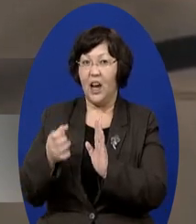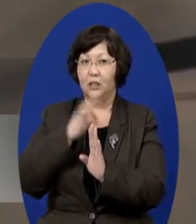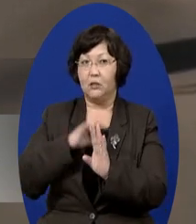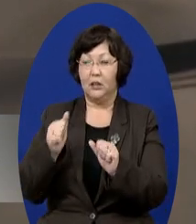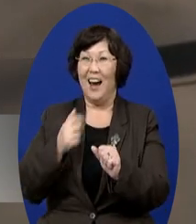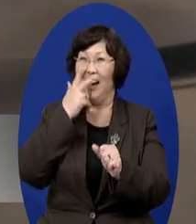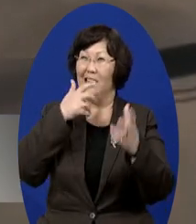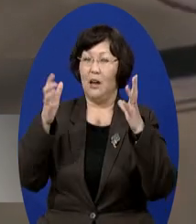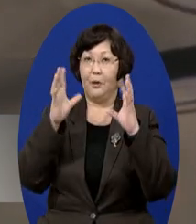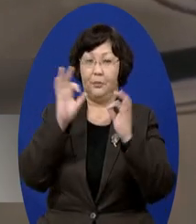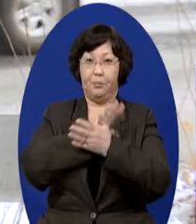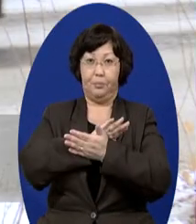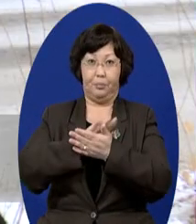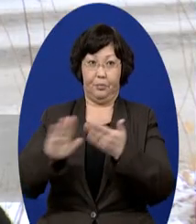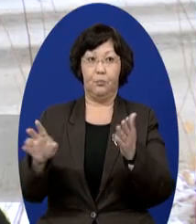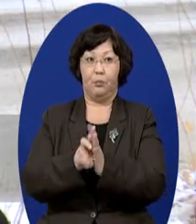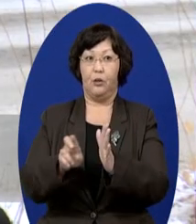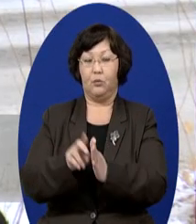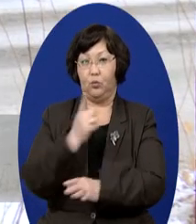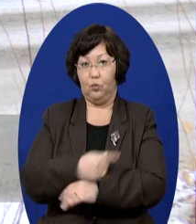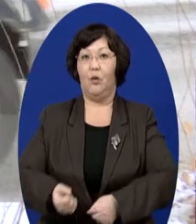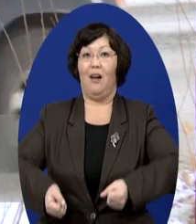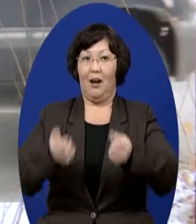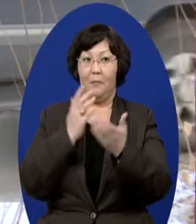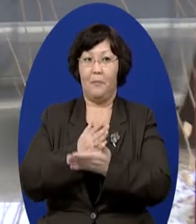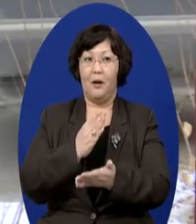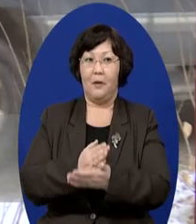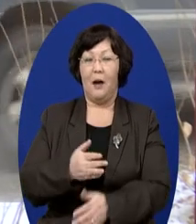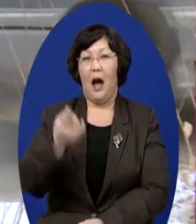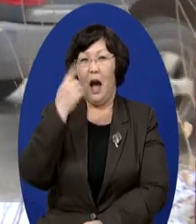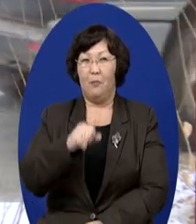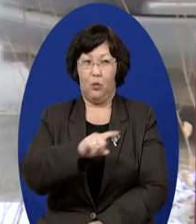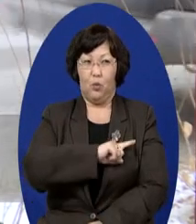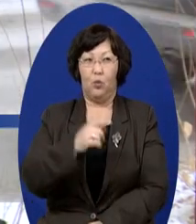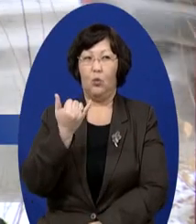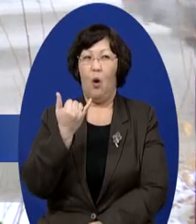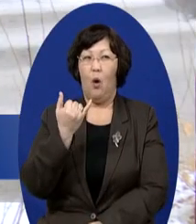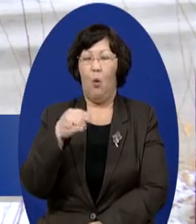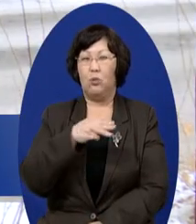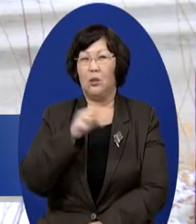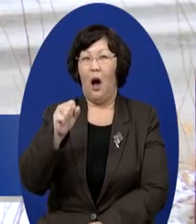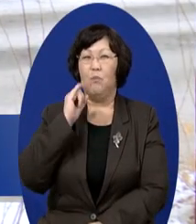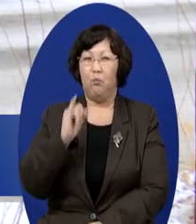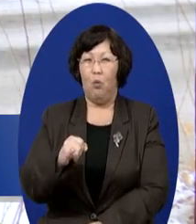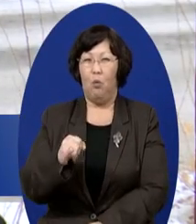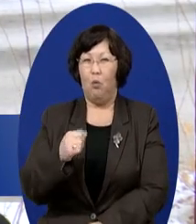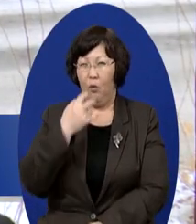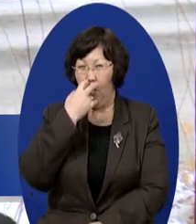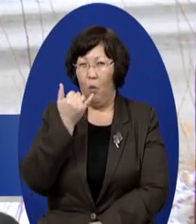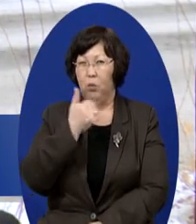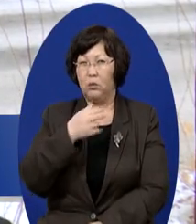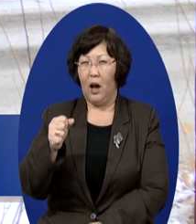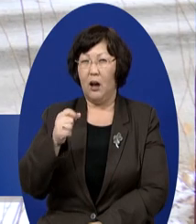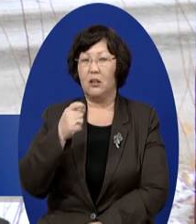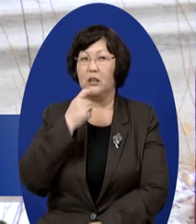үр дүн гарна гэж харж байна. Юуны урд бид энэ утгаагаа шийдэх хэрэгтэй байна. Энд хамгийн их дохомтой юм бол хийн